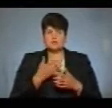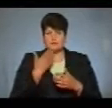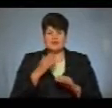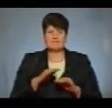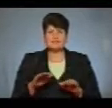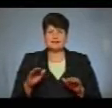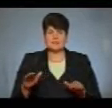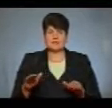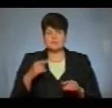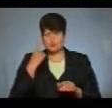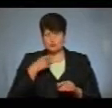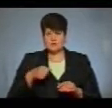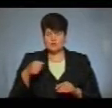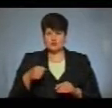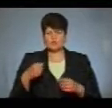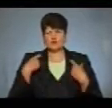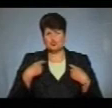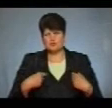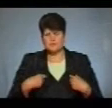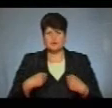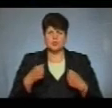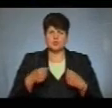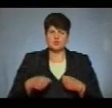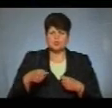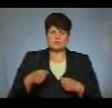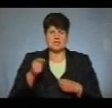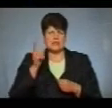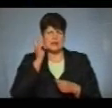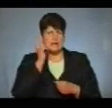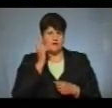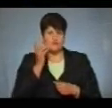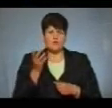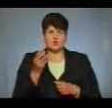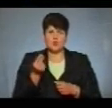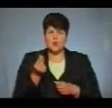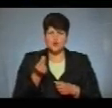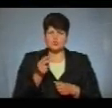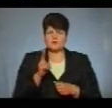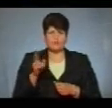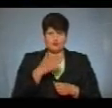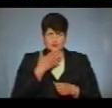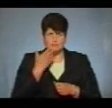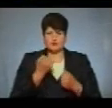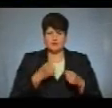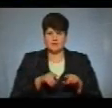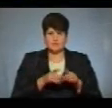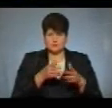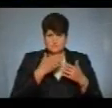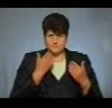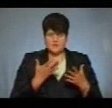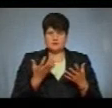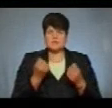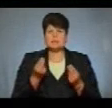дітей особистих сумок таких, рюкзаків, сумок, телефонів, грошей ні в кого немає, водія також. Якщо взяти